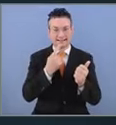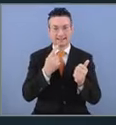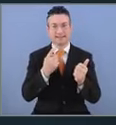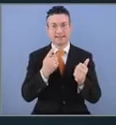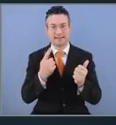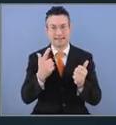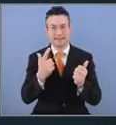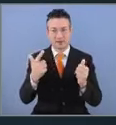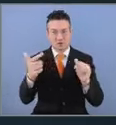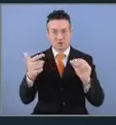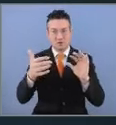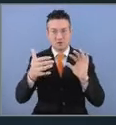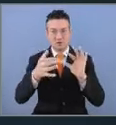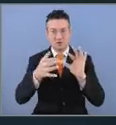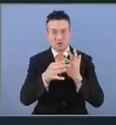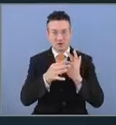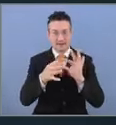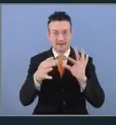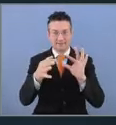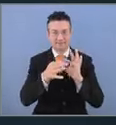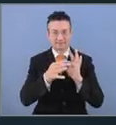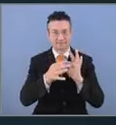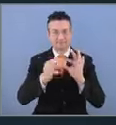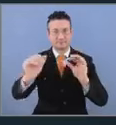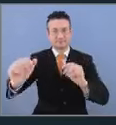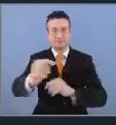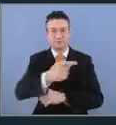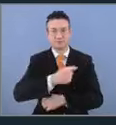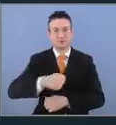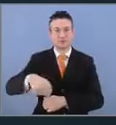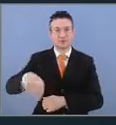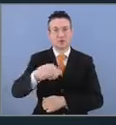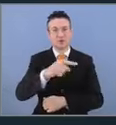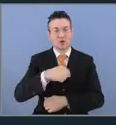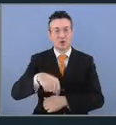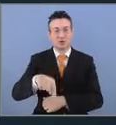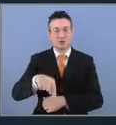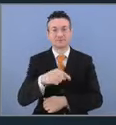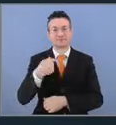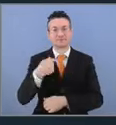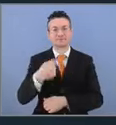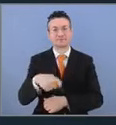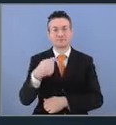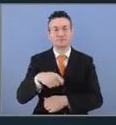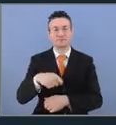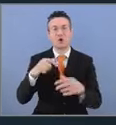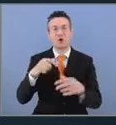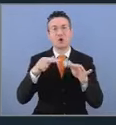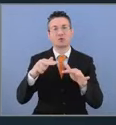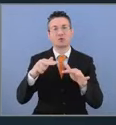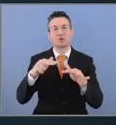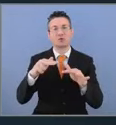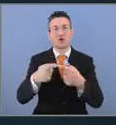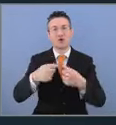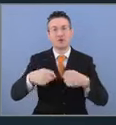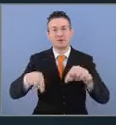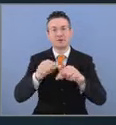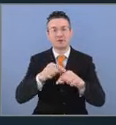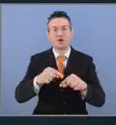in collegamento con noi. Io sono presidente dell'ottava commissione agricoltura e ambiente.